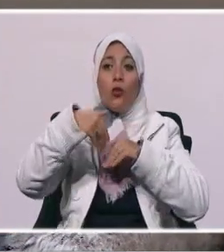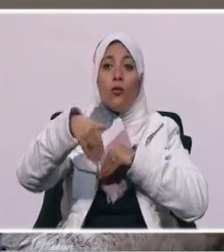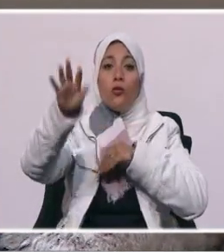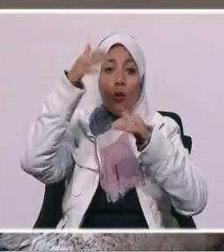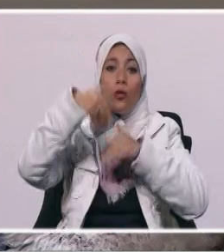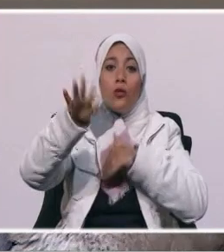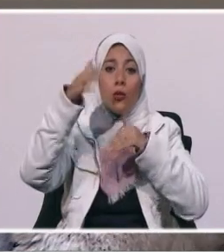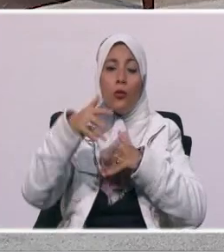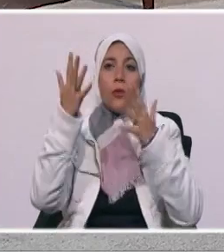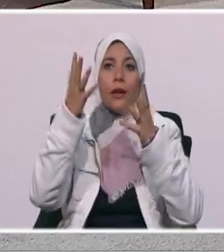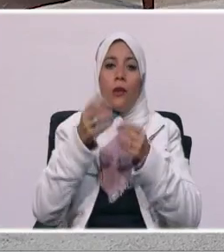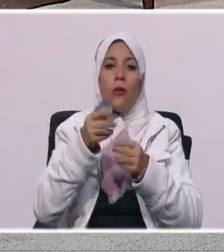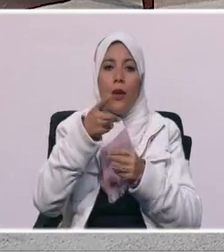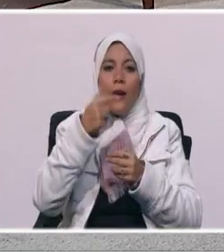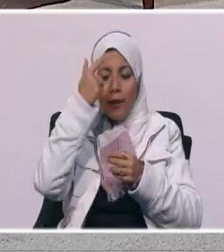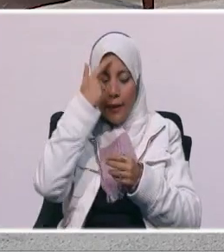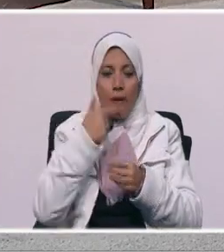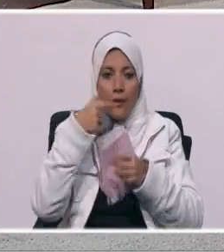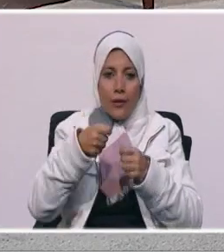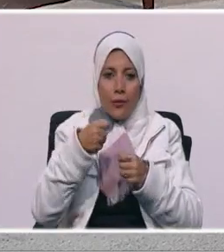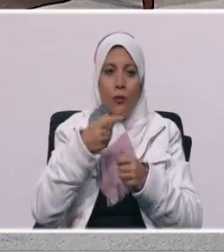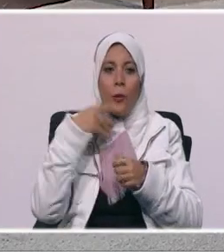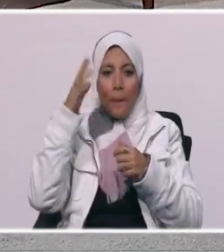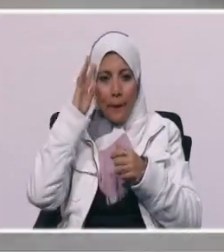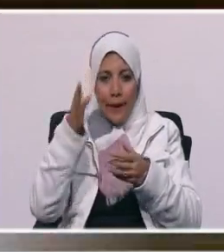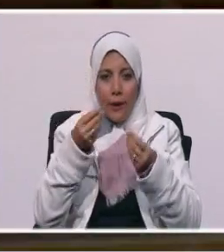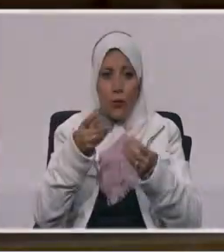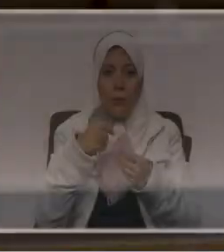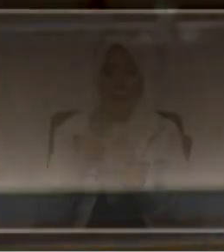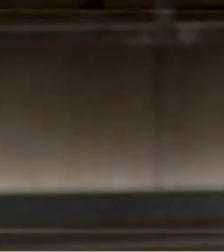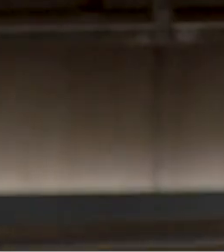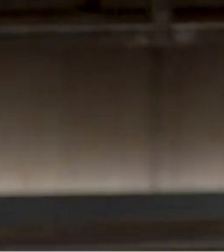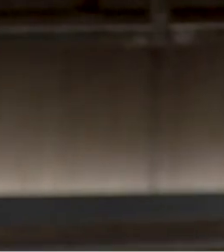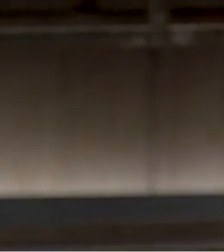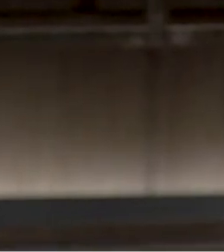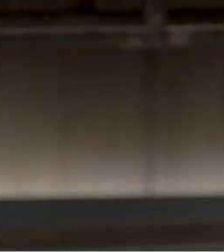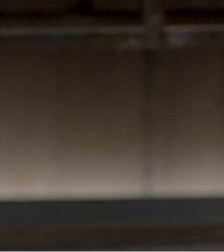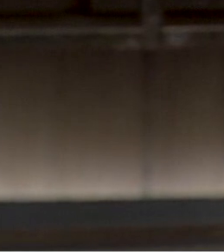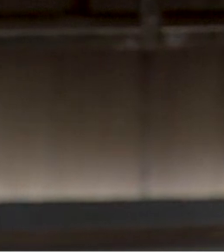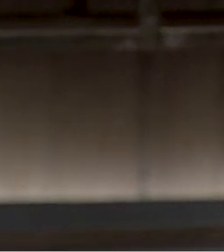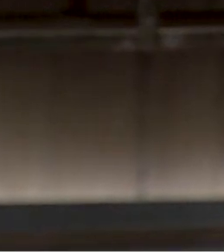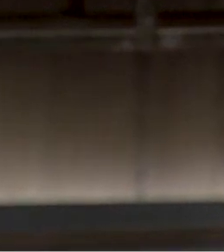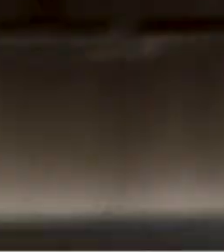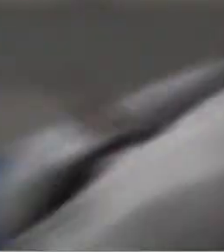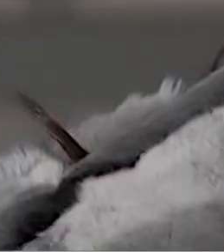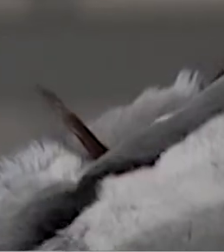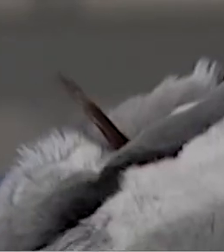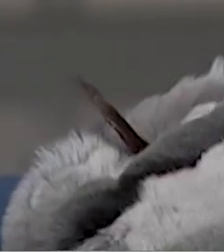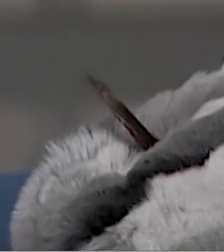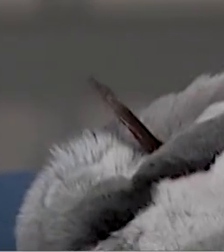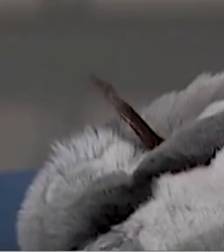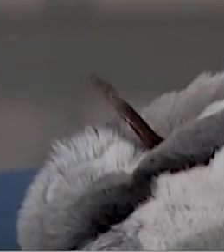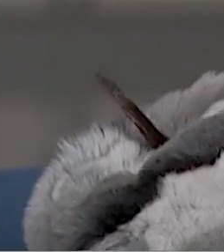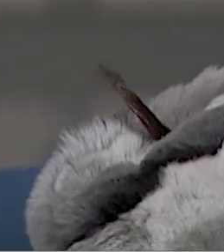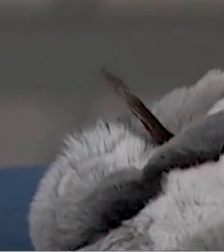الصحة. ربنا يخليهم لك. الحمد لله على سلامتك. ربنا يخليك. هل عندك أي خطوط حمراء في اختيار أدوارك؟ أنا الفيلم